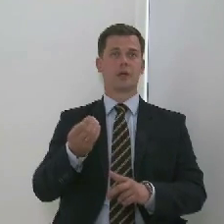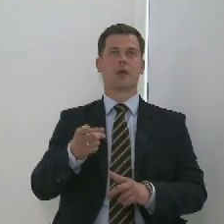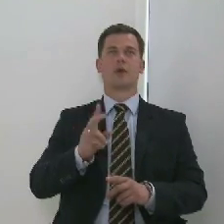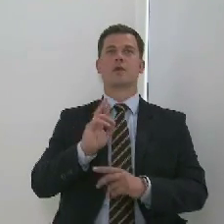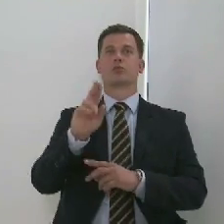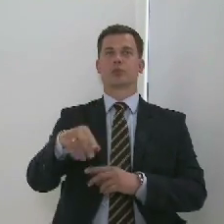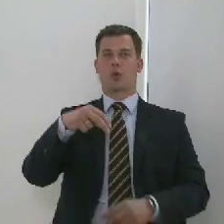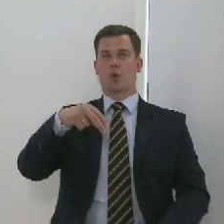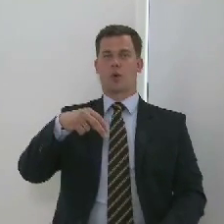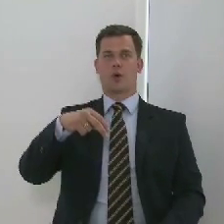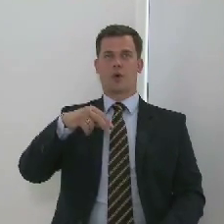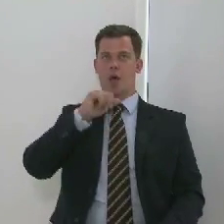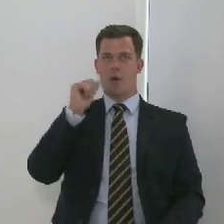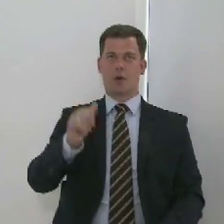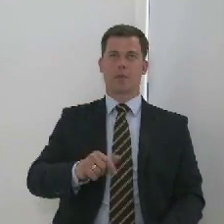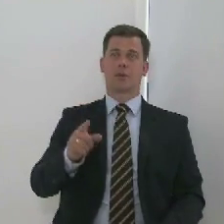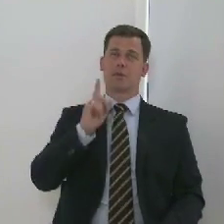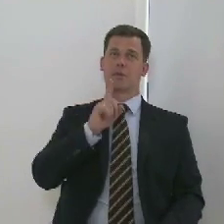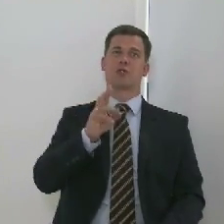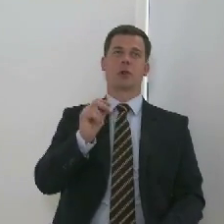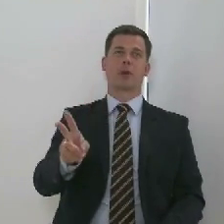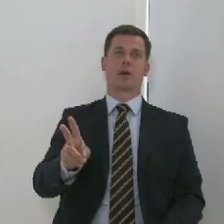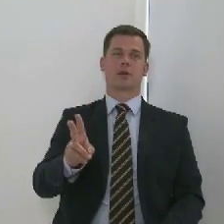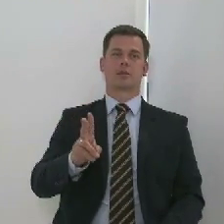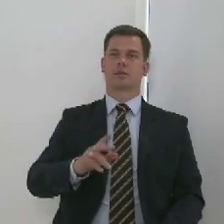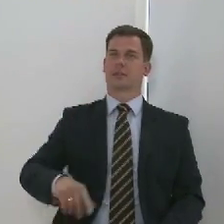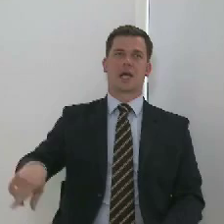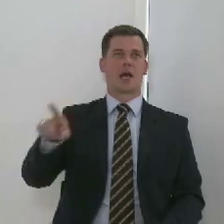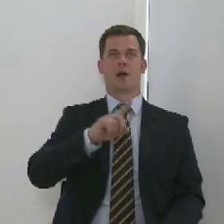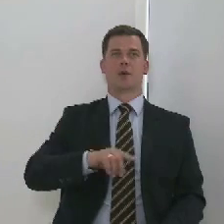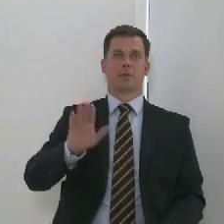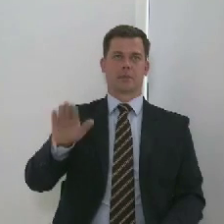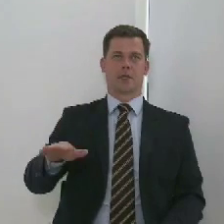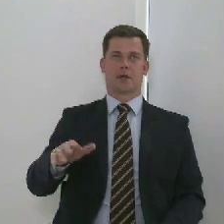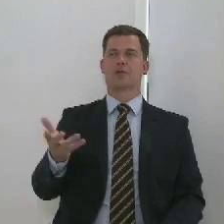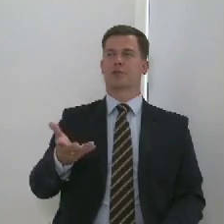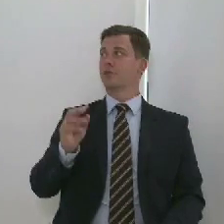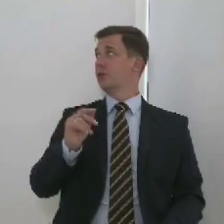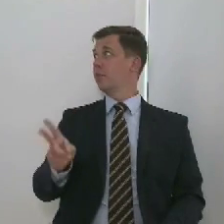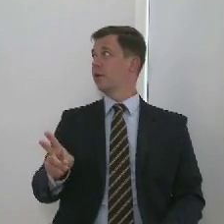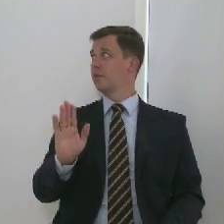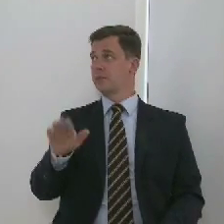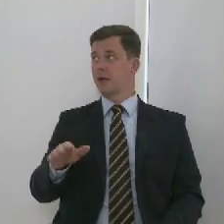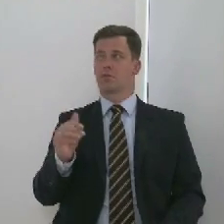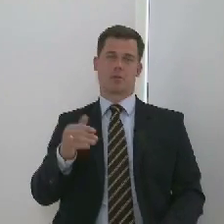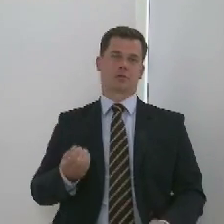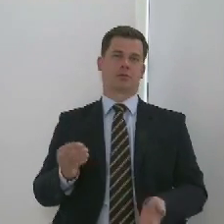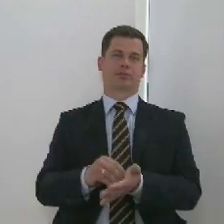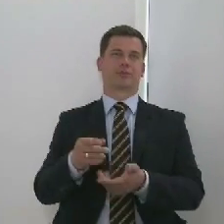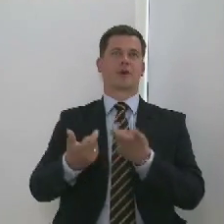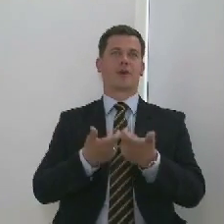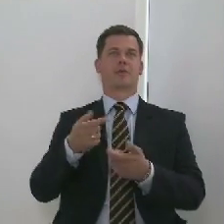europejskie, oczywiście potencjał jest, ponieważ rzepak jest uprawiany wszędzie, więc wszędzie tam, gdzie jest rzepak, można zainstalować naszą